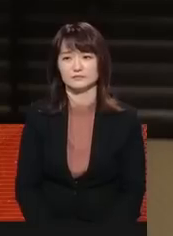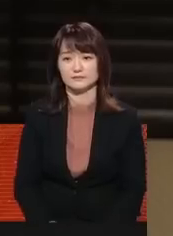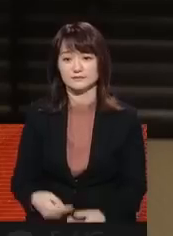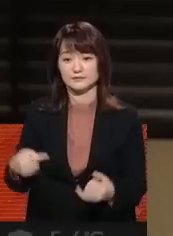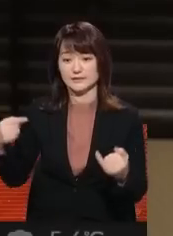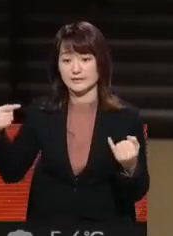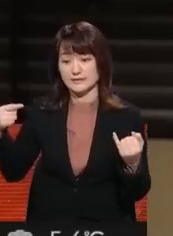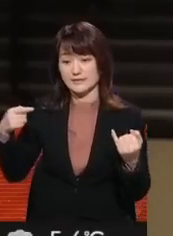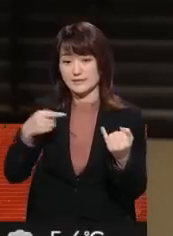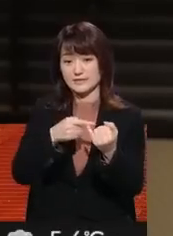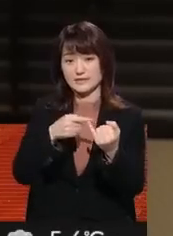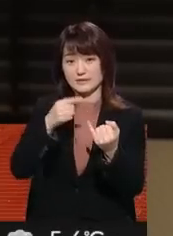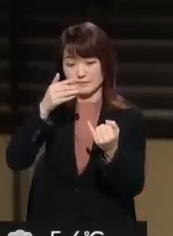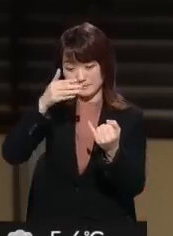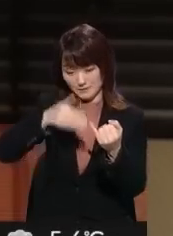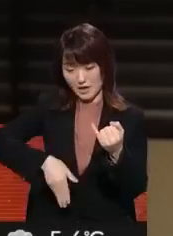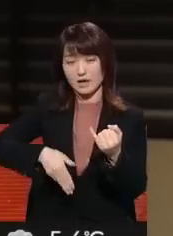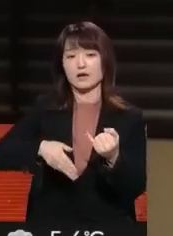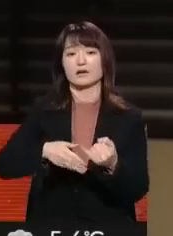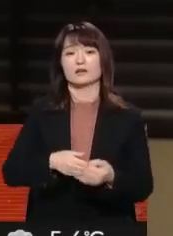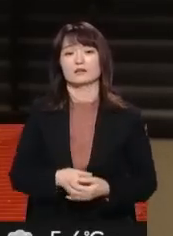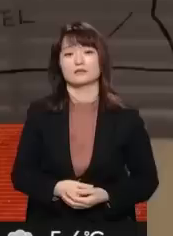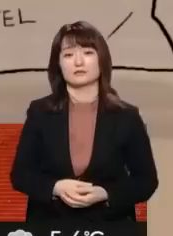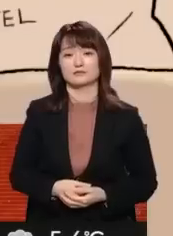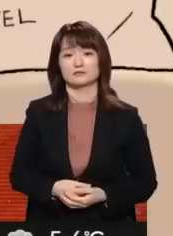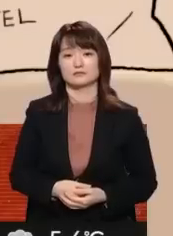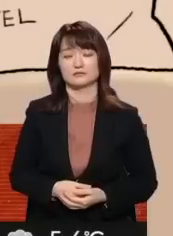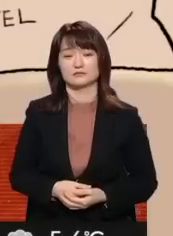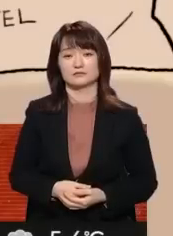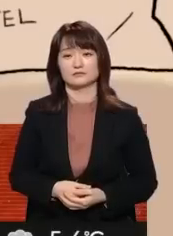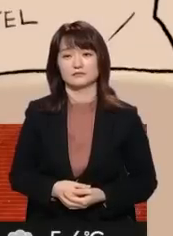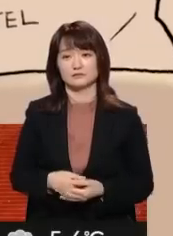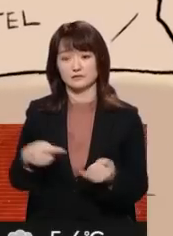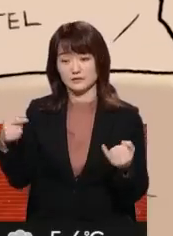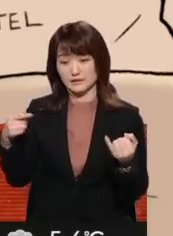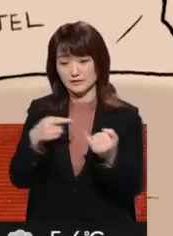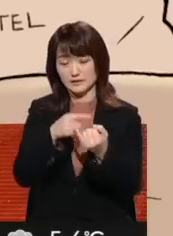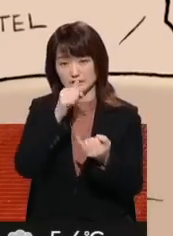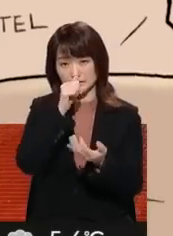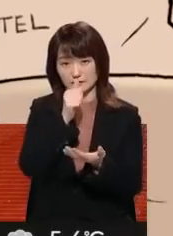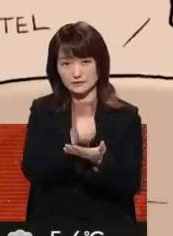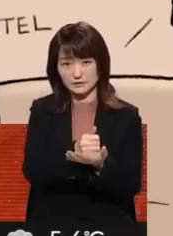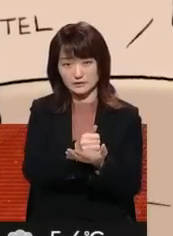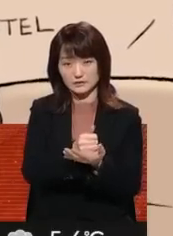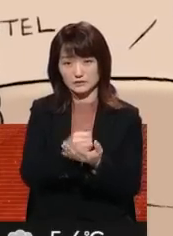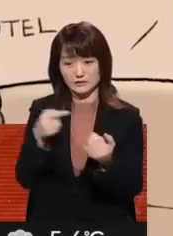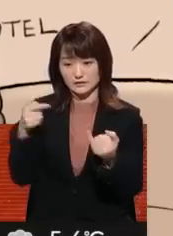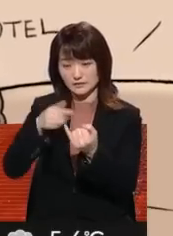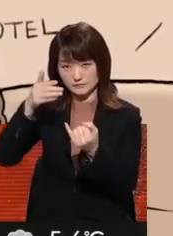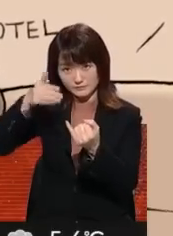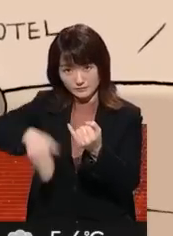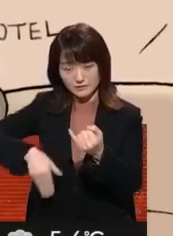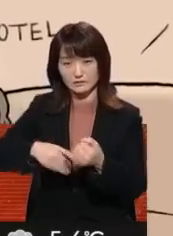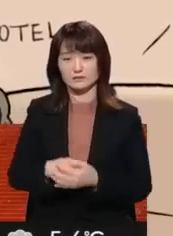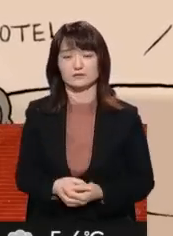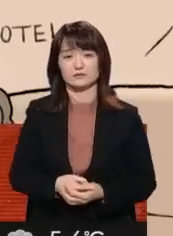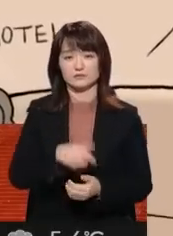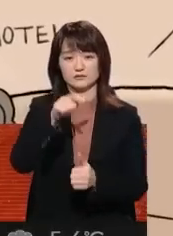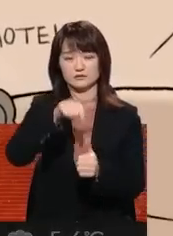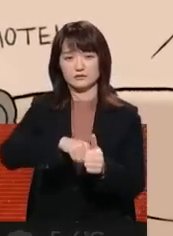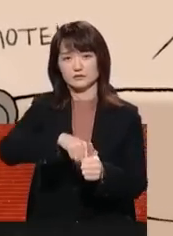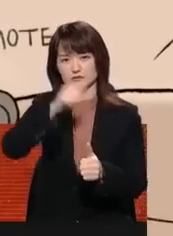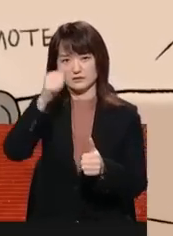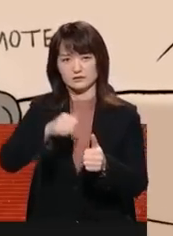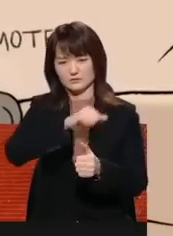시도를 했는데 살인이 달성되지는 않았습니다 미수죄가 되고요 살인죄 같은 경우는 뭐 미수도 마찬가지입니다 사용 무기 5년